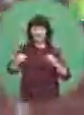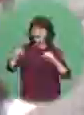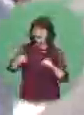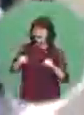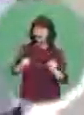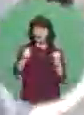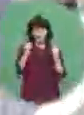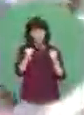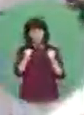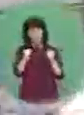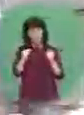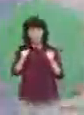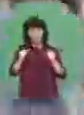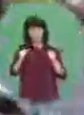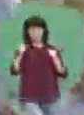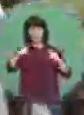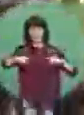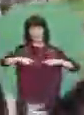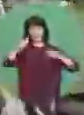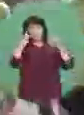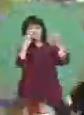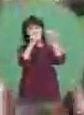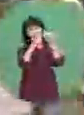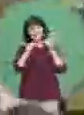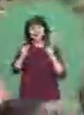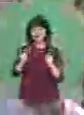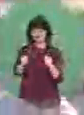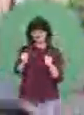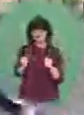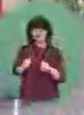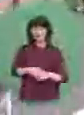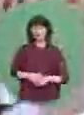を力にしてゴールを目指していました